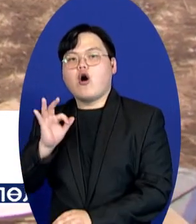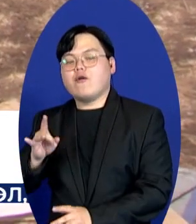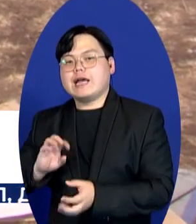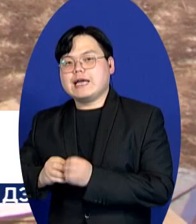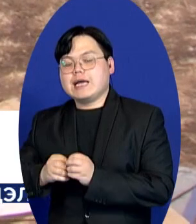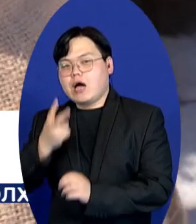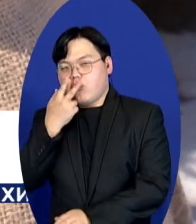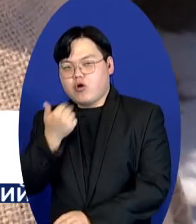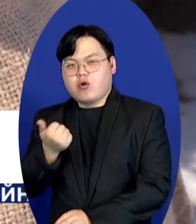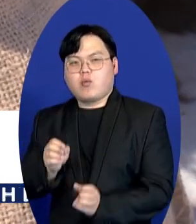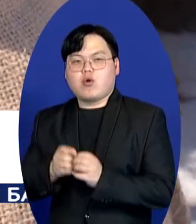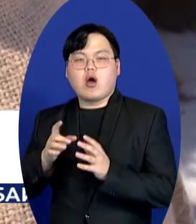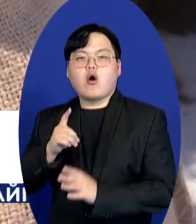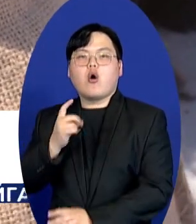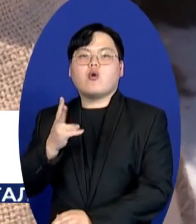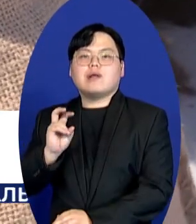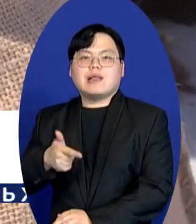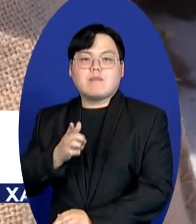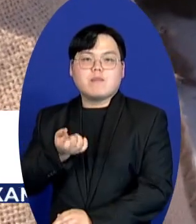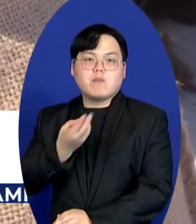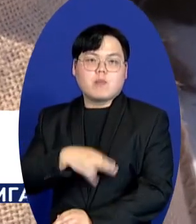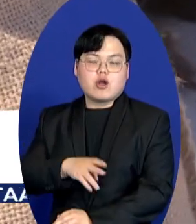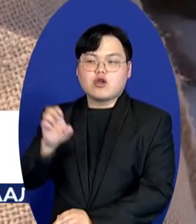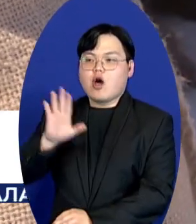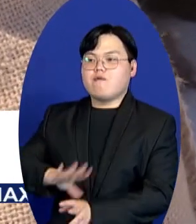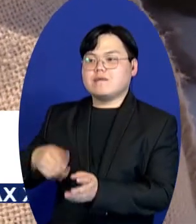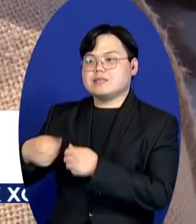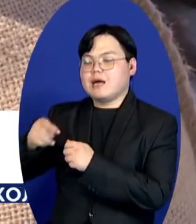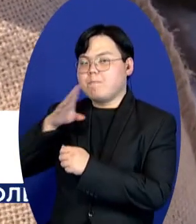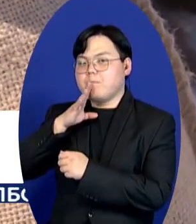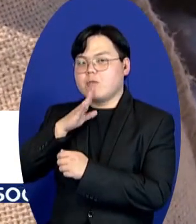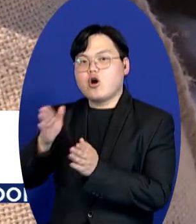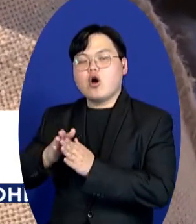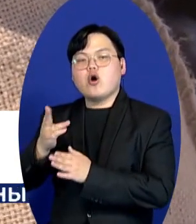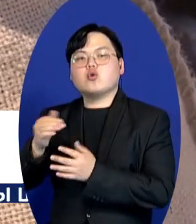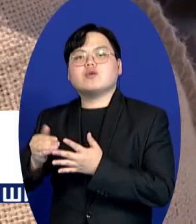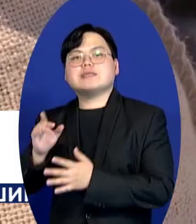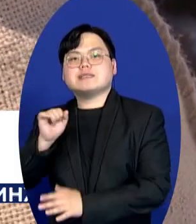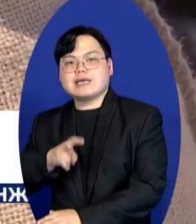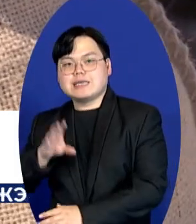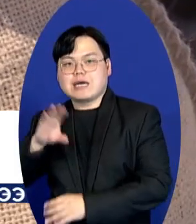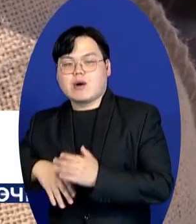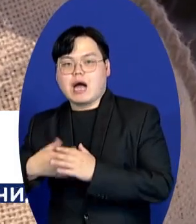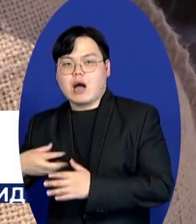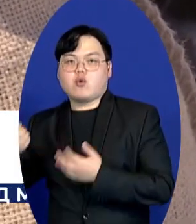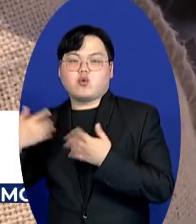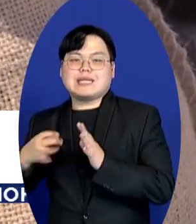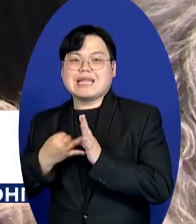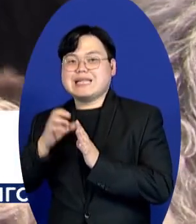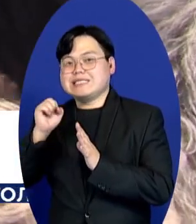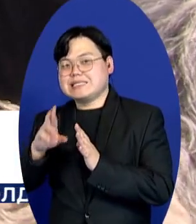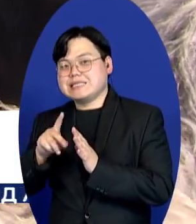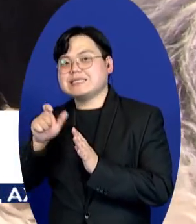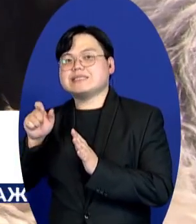зах зээл танигдсан хүнлэг брэнд Европын зах зээлд нэвтрэхээр жижиг дундын сангаас мөн санхүүжилттэй татлаа. 70 гаруй сая хэрэглэгчтэй зах